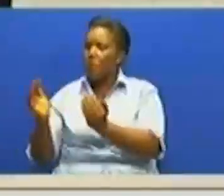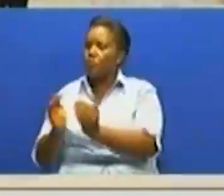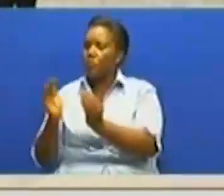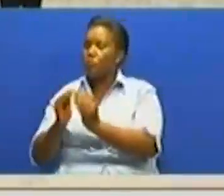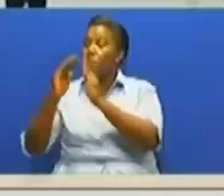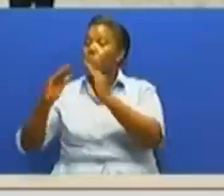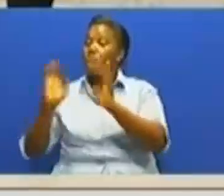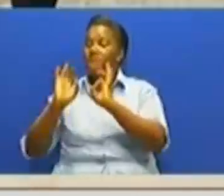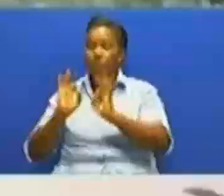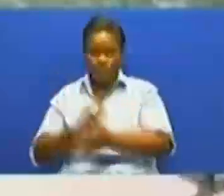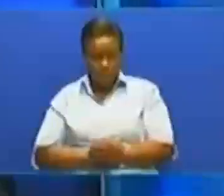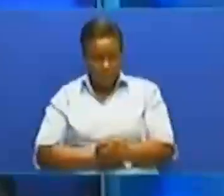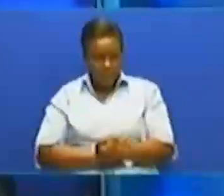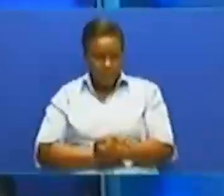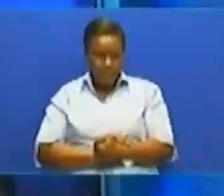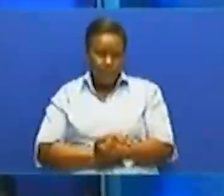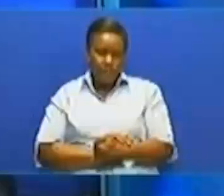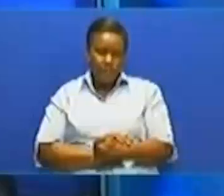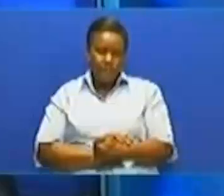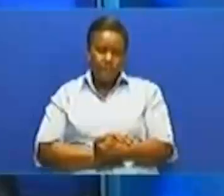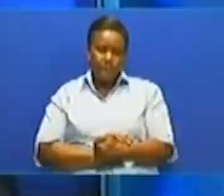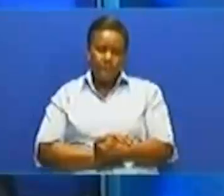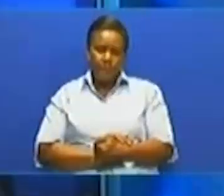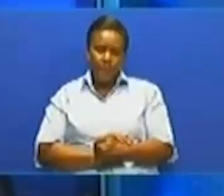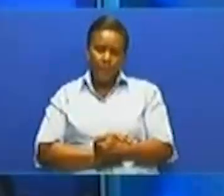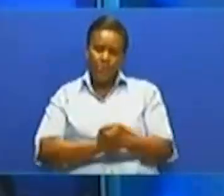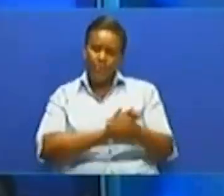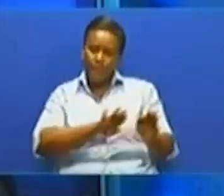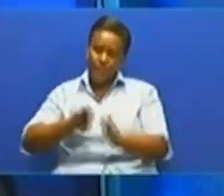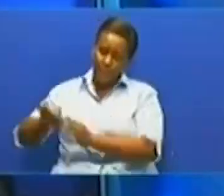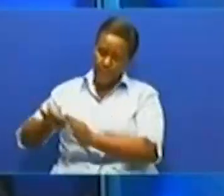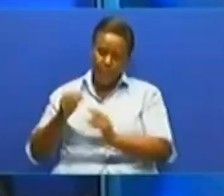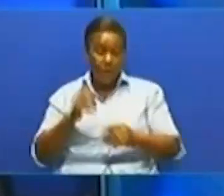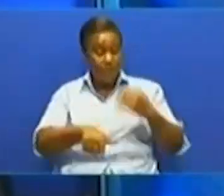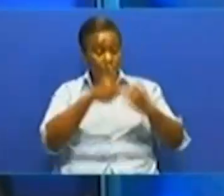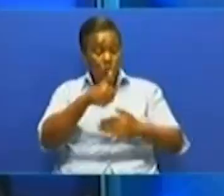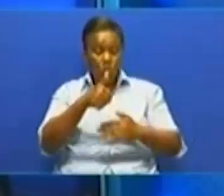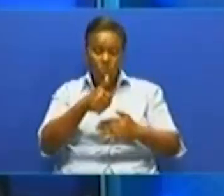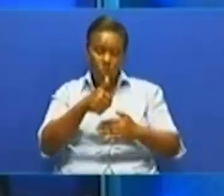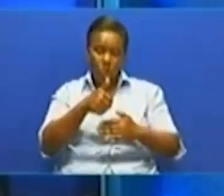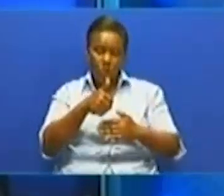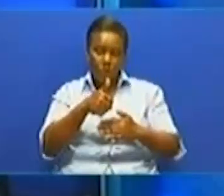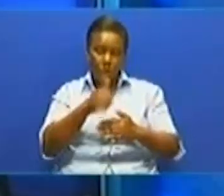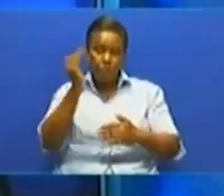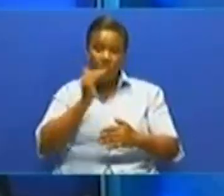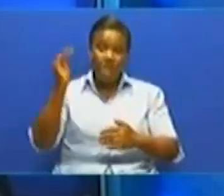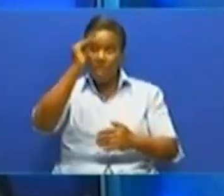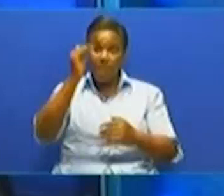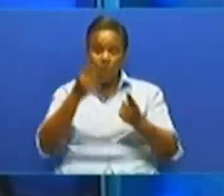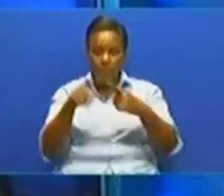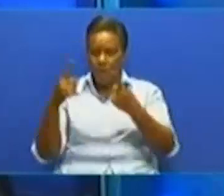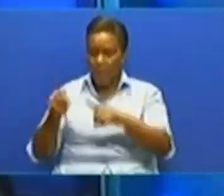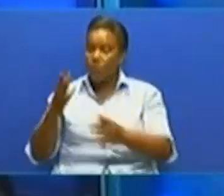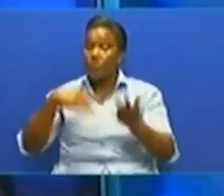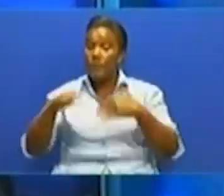Naam, tuangazie taarifa nyingine ambapo viongozi wa ngazi mbalimbali wameshauriwa kutenda haki katika maamuzi